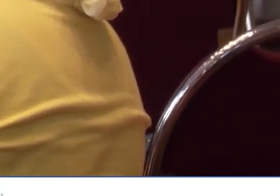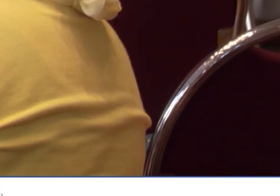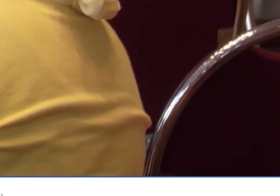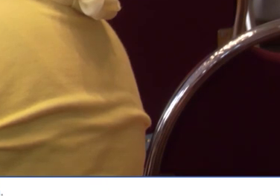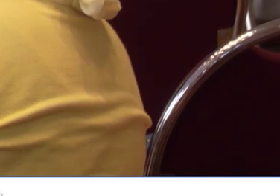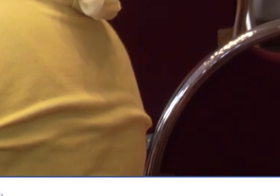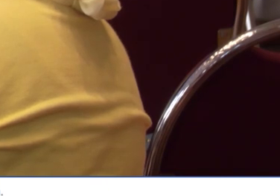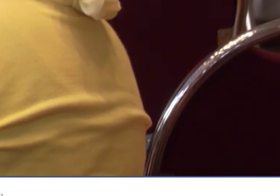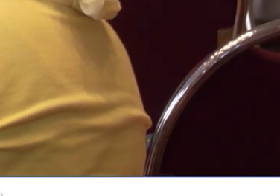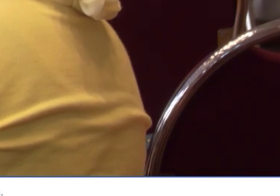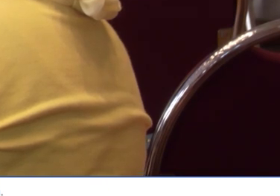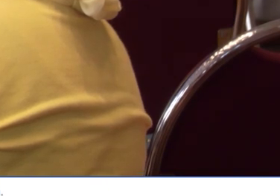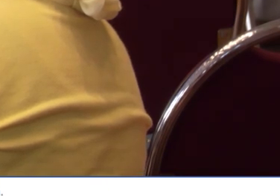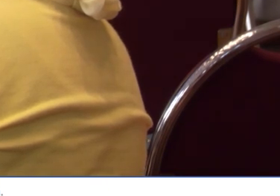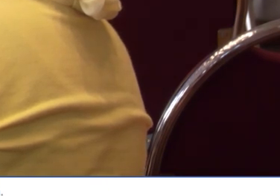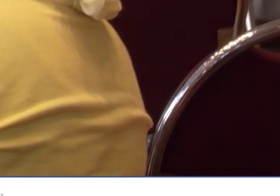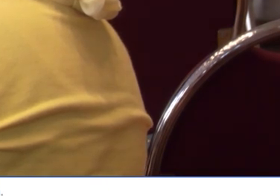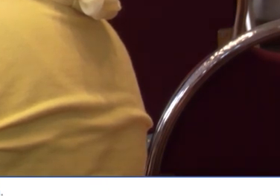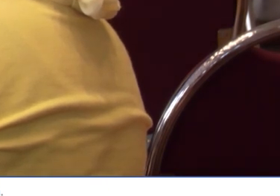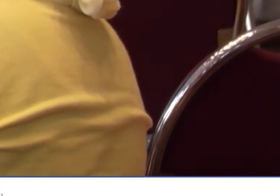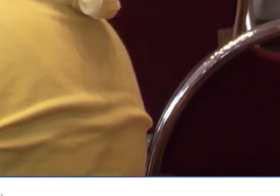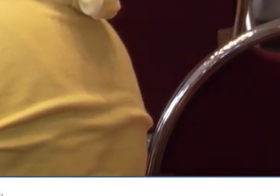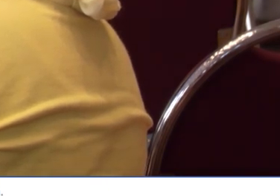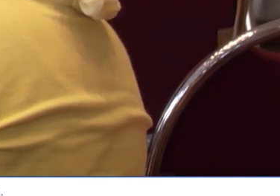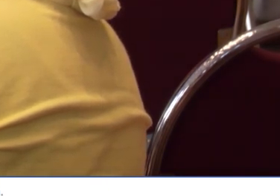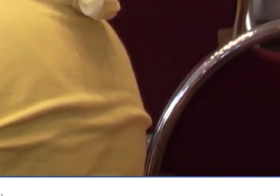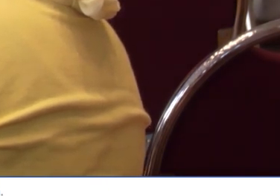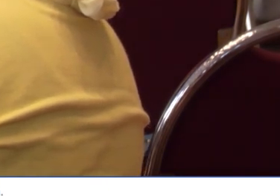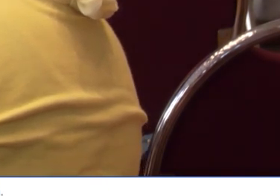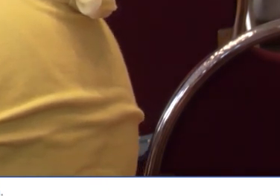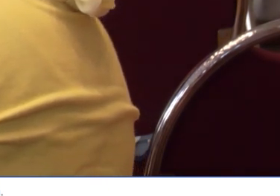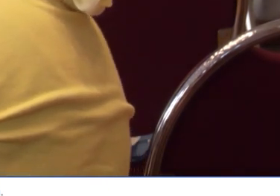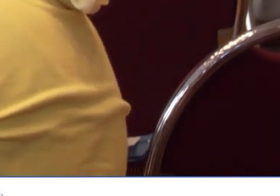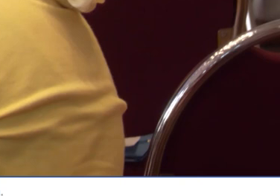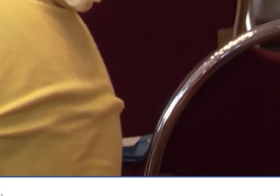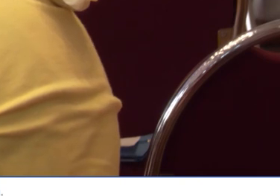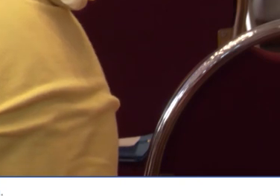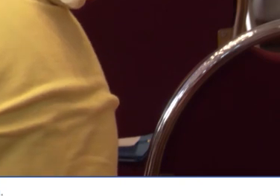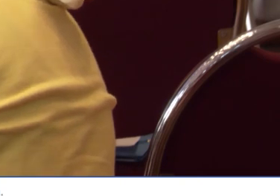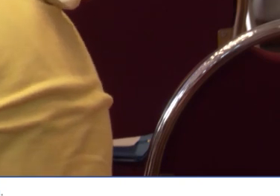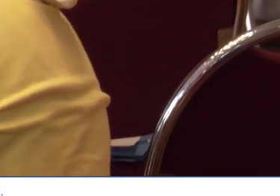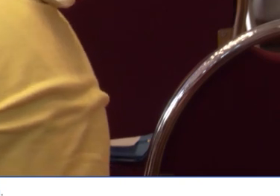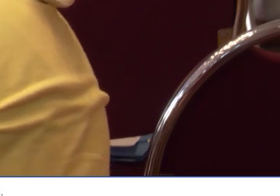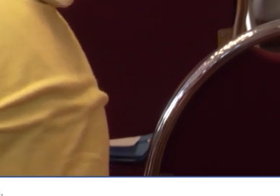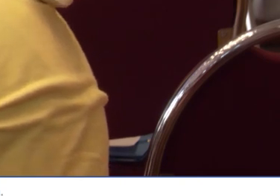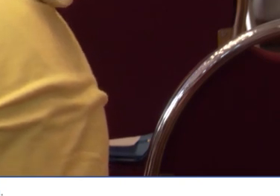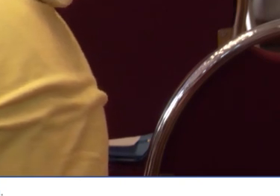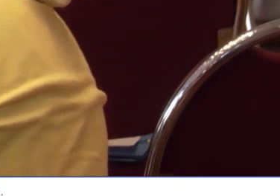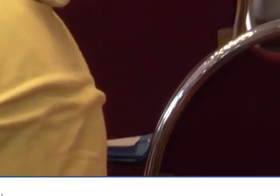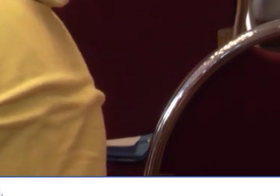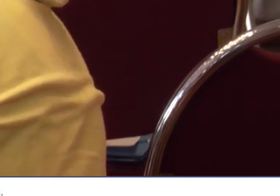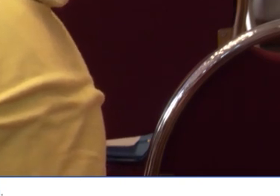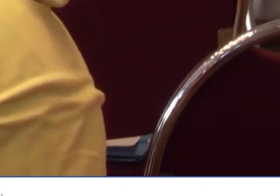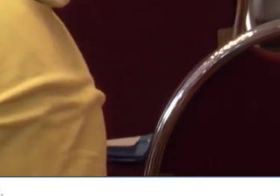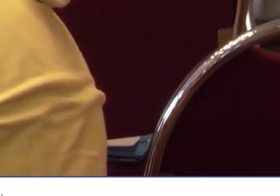die elternassistenz reduziert wurde von ich sage jetzt mal sieben auf drei Stunden